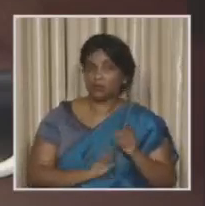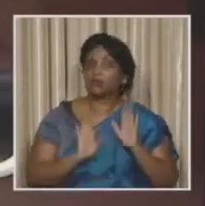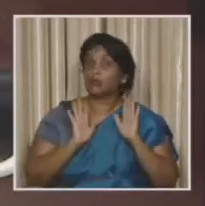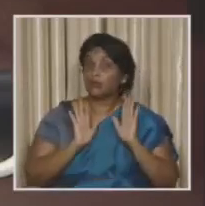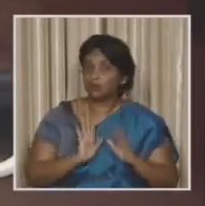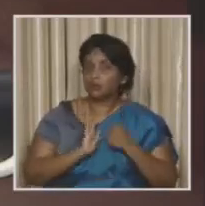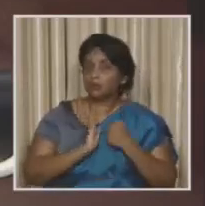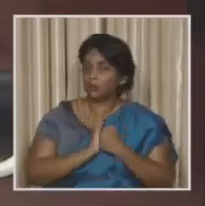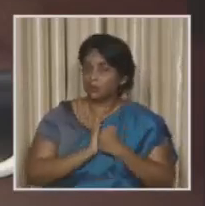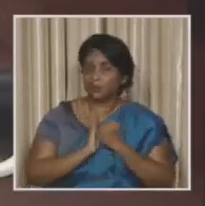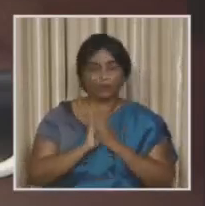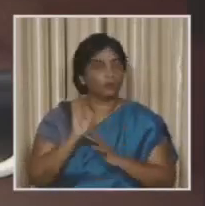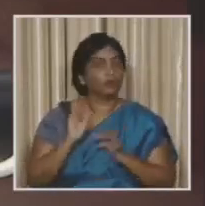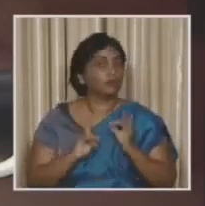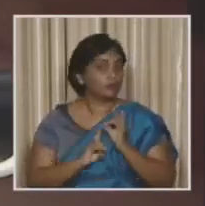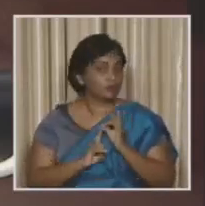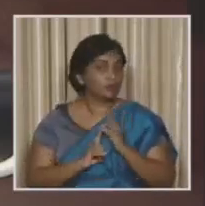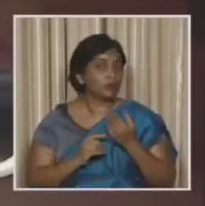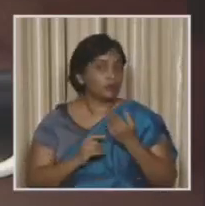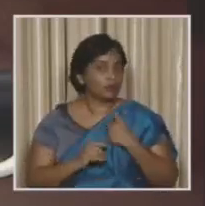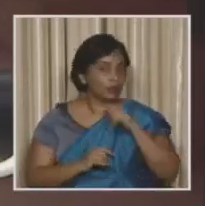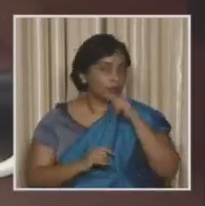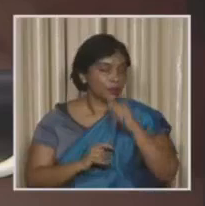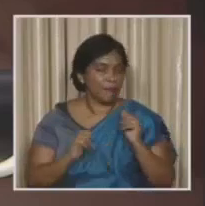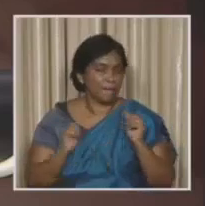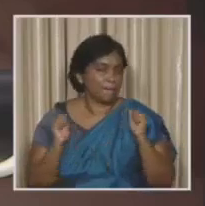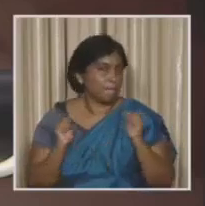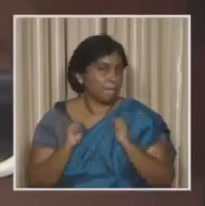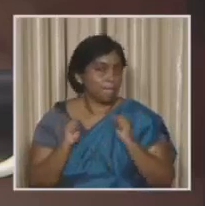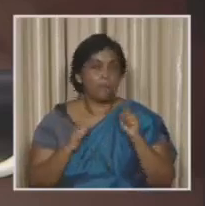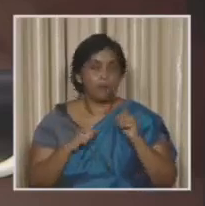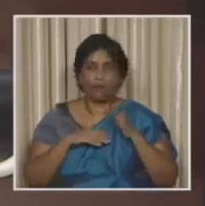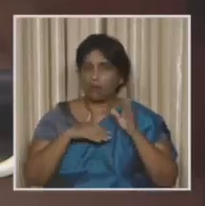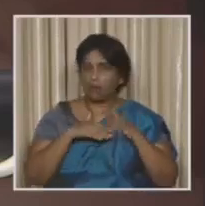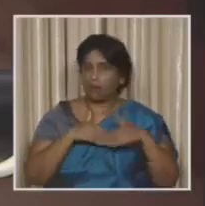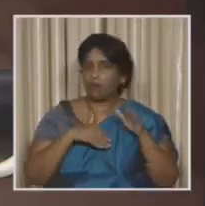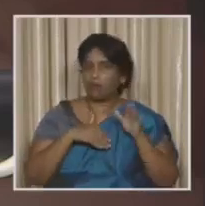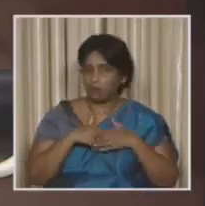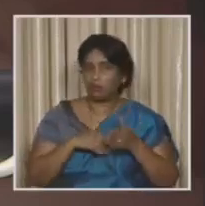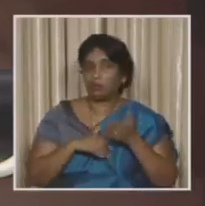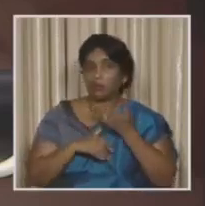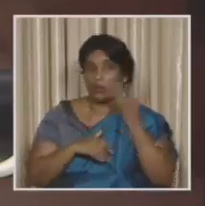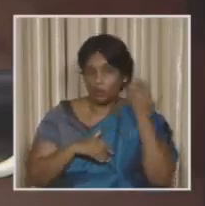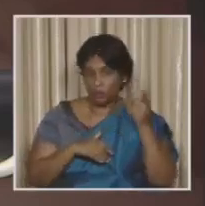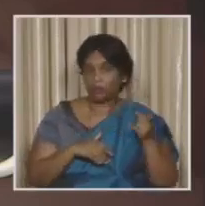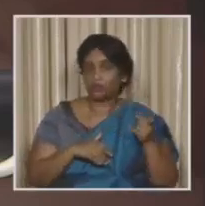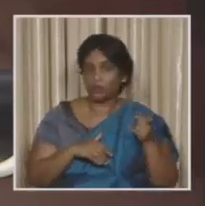garu menteri tu mani. Api hati saya bahana ke adakah minin nafulu angkam itu binawa.